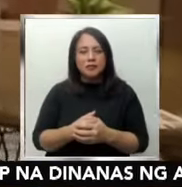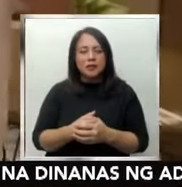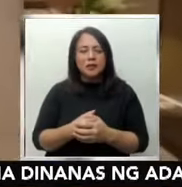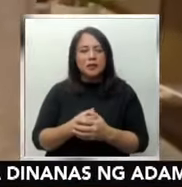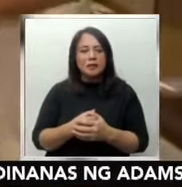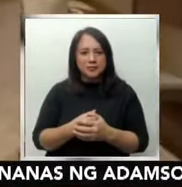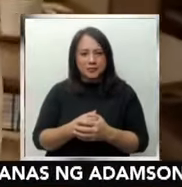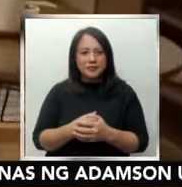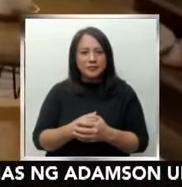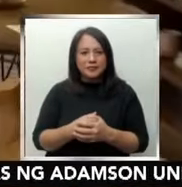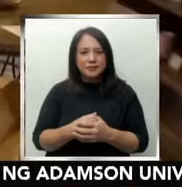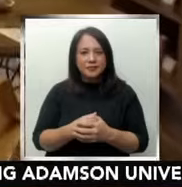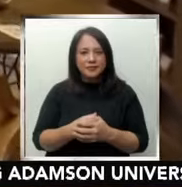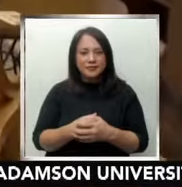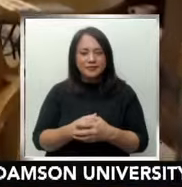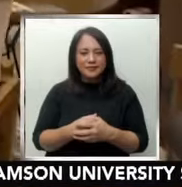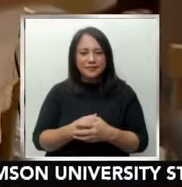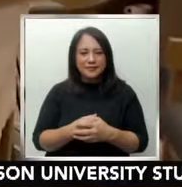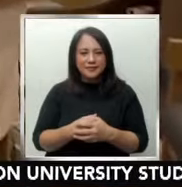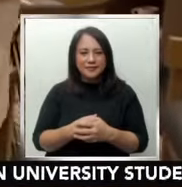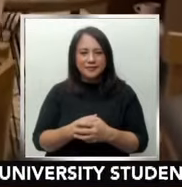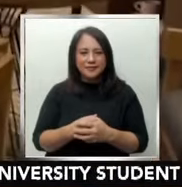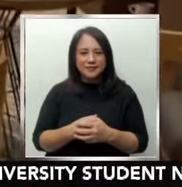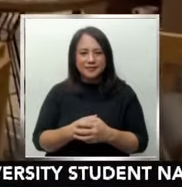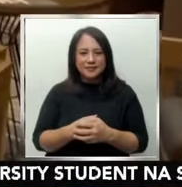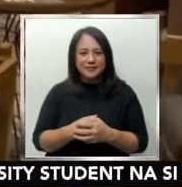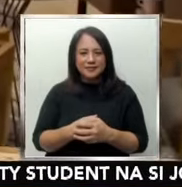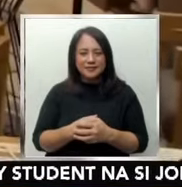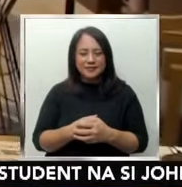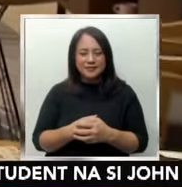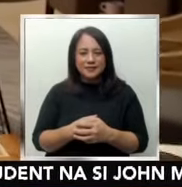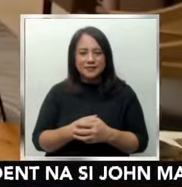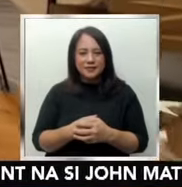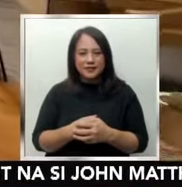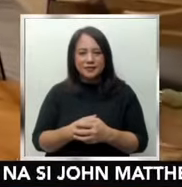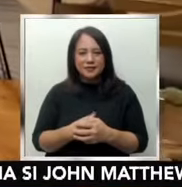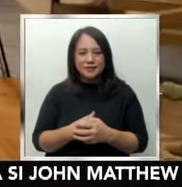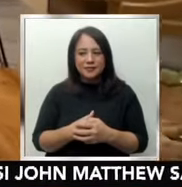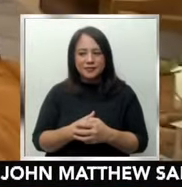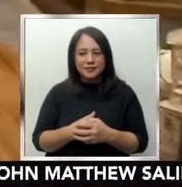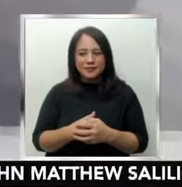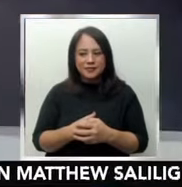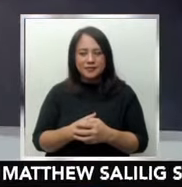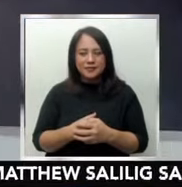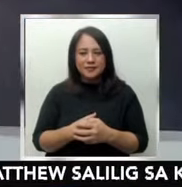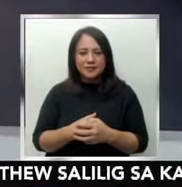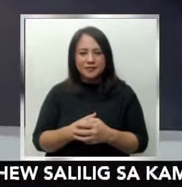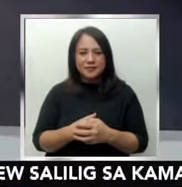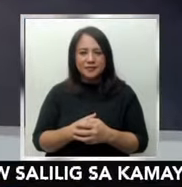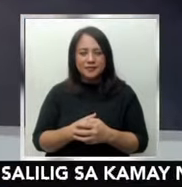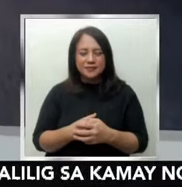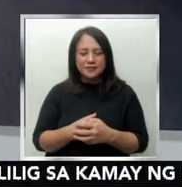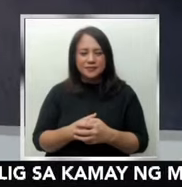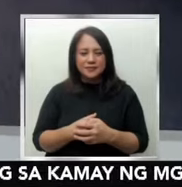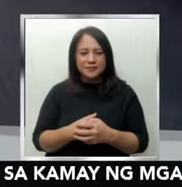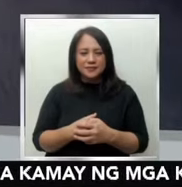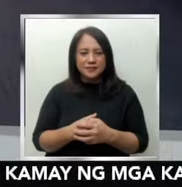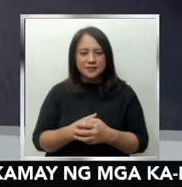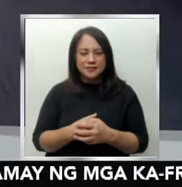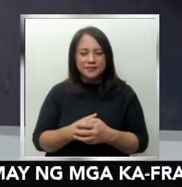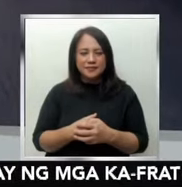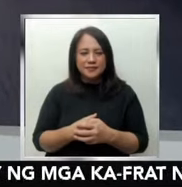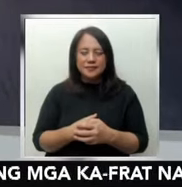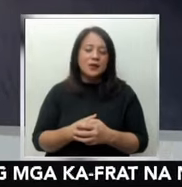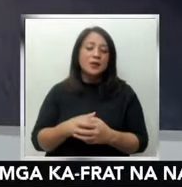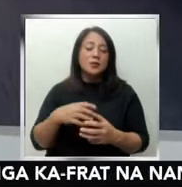integrated news Mark Salazar nakatutok 24 Oras inamin ang komite sa